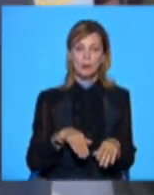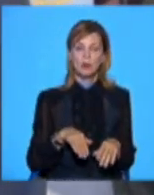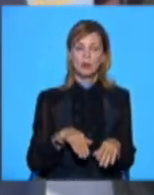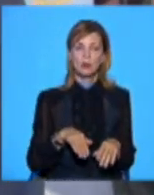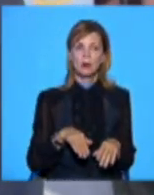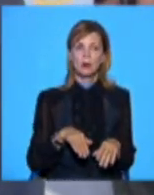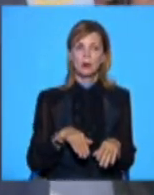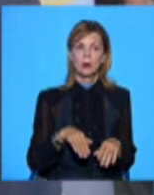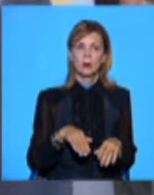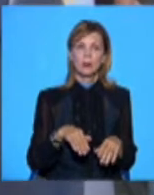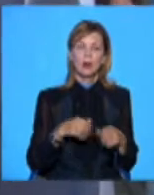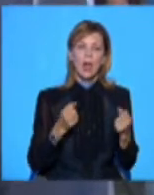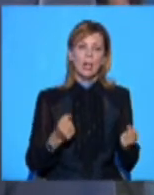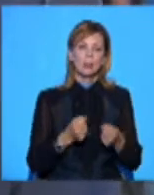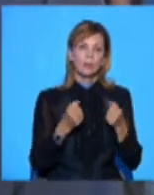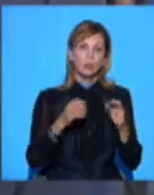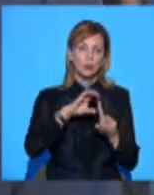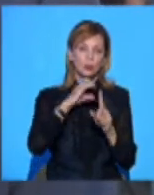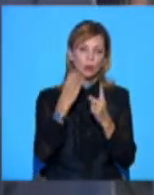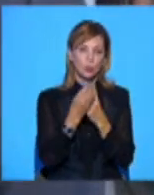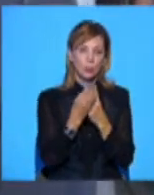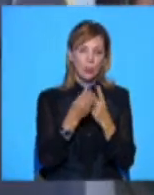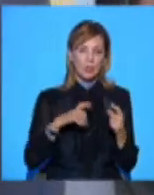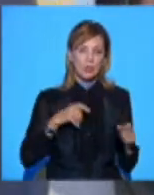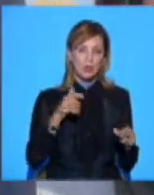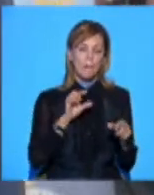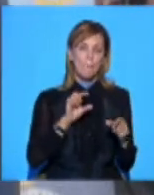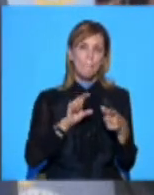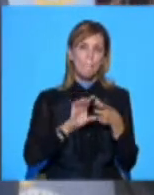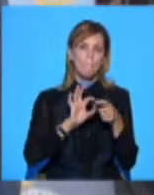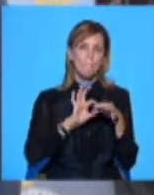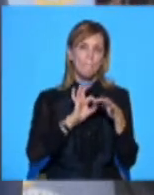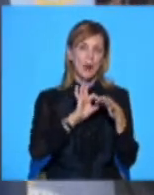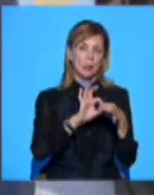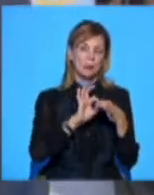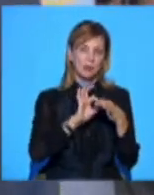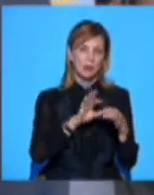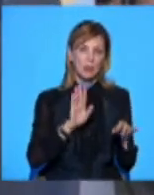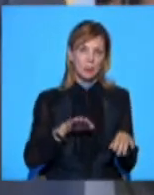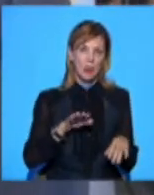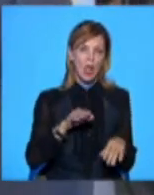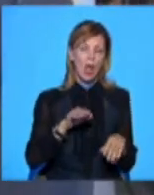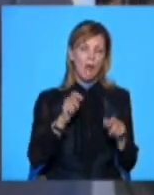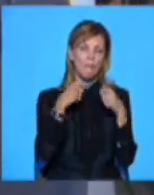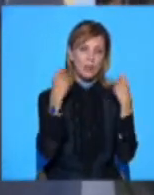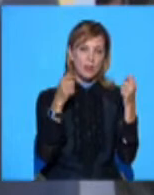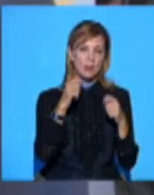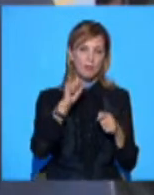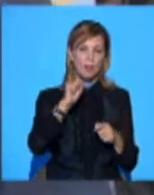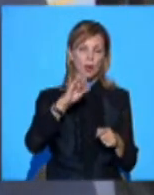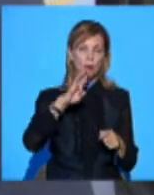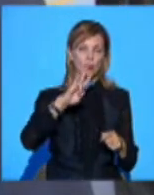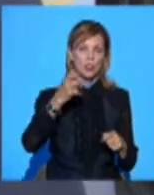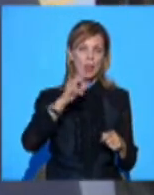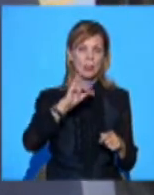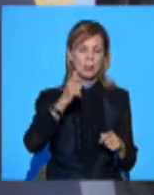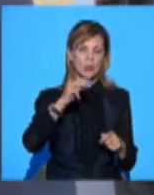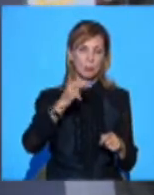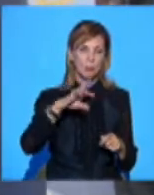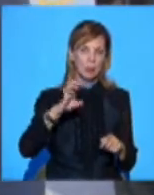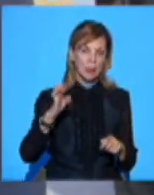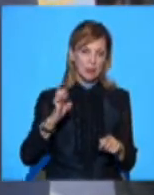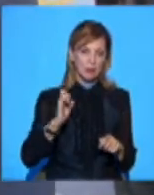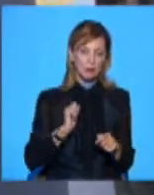manifestări culturale, iată, suntem parteneri la Festivalul Shakespeare, colegii la Facultatea de Litere, Departamentul de Artă, vor organiza